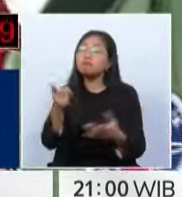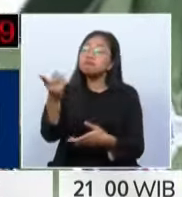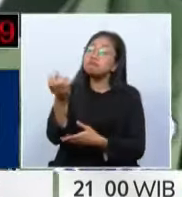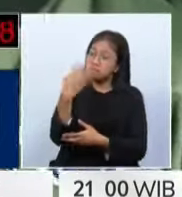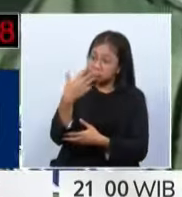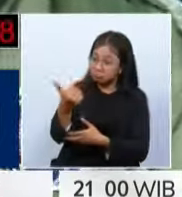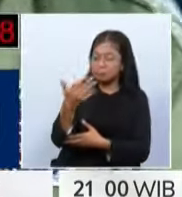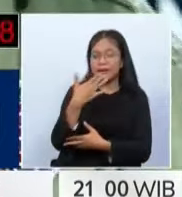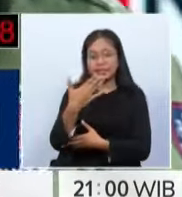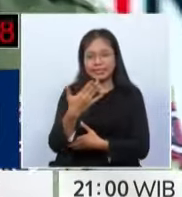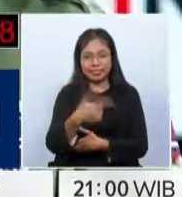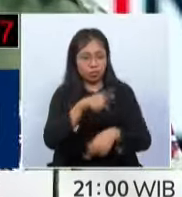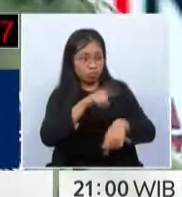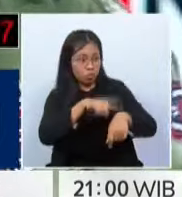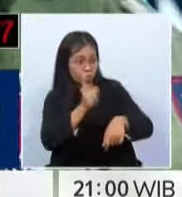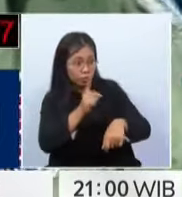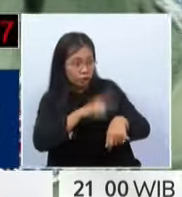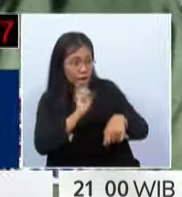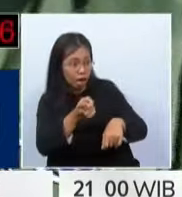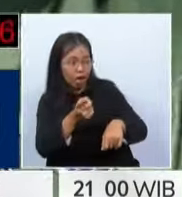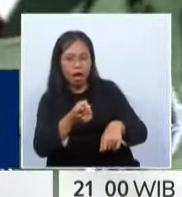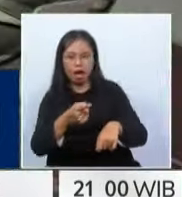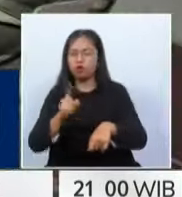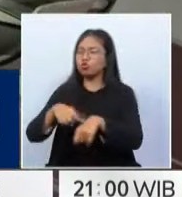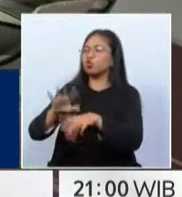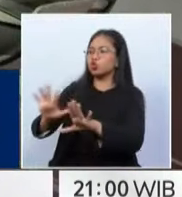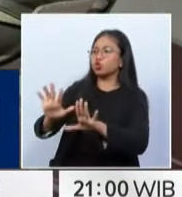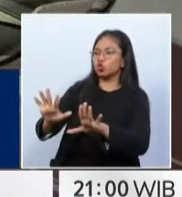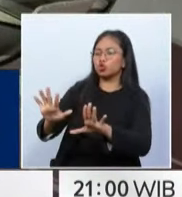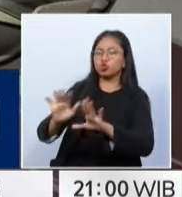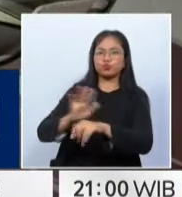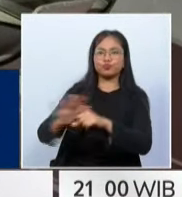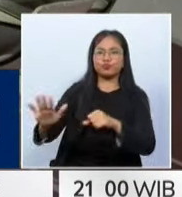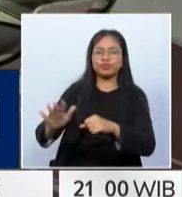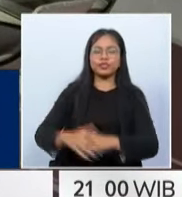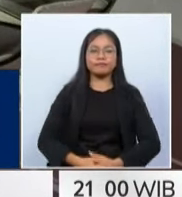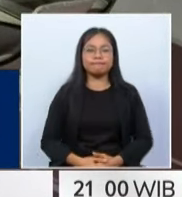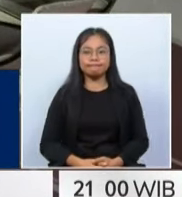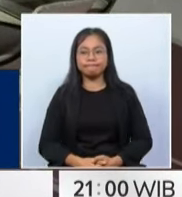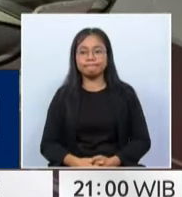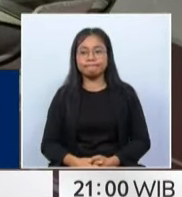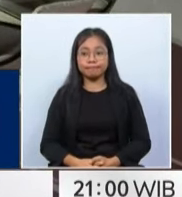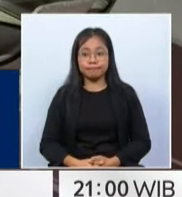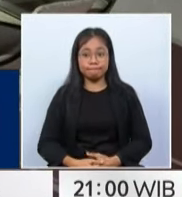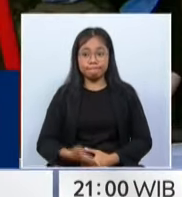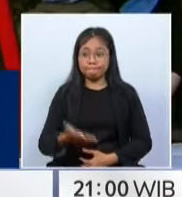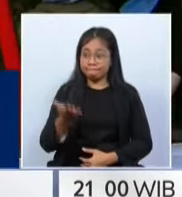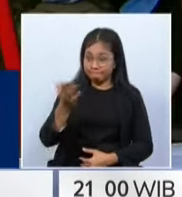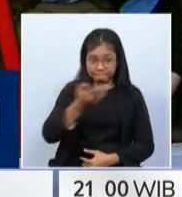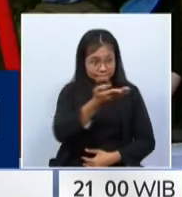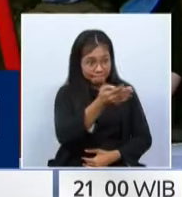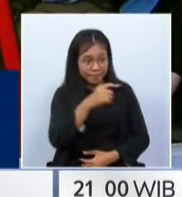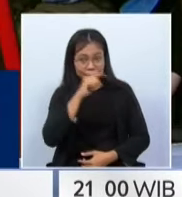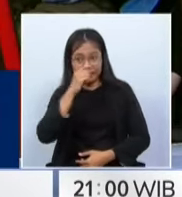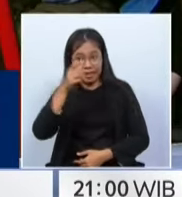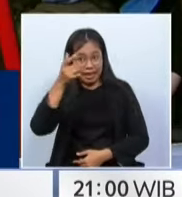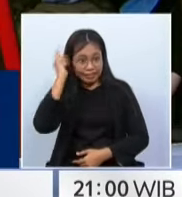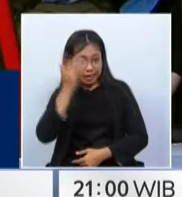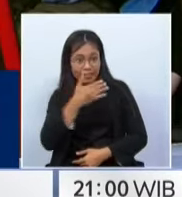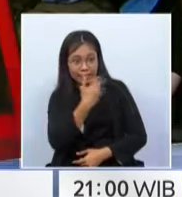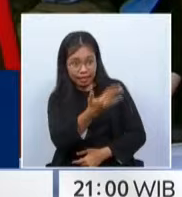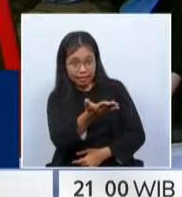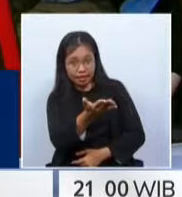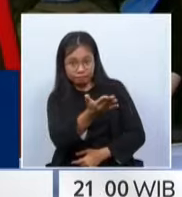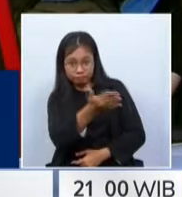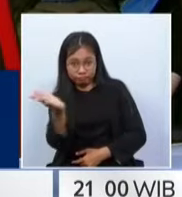waktunya bapak cukup baik kami persilakan Bapak gancar untuk menjawab pertanyaan dari Pak Prabowo waktu anda